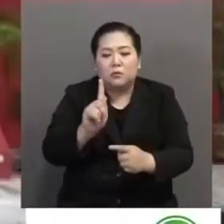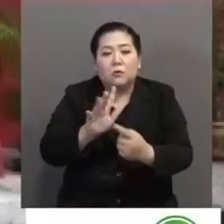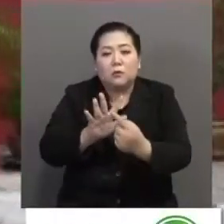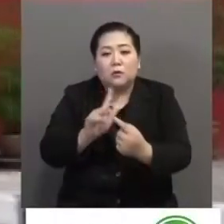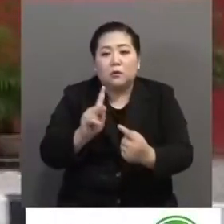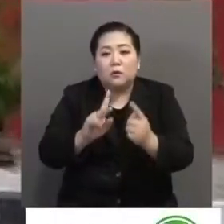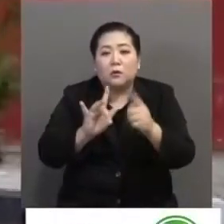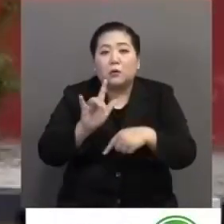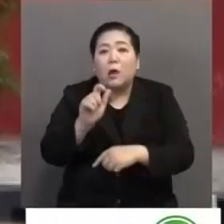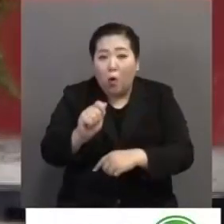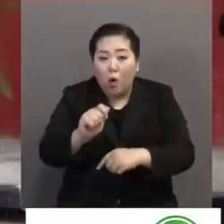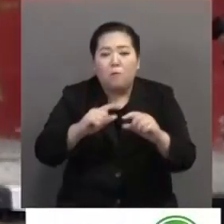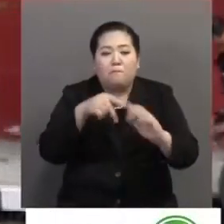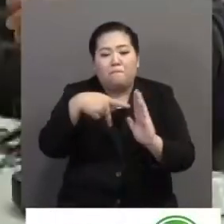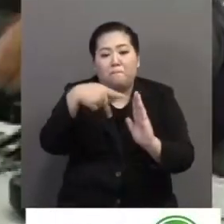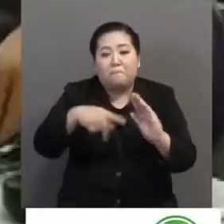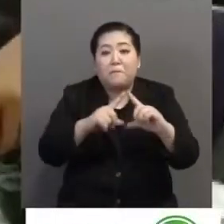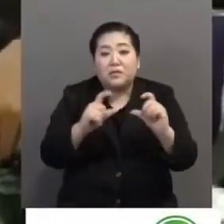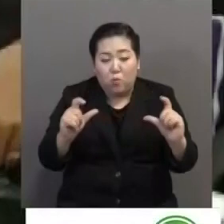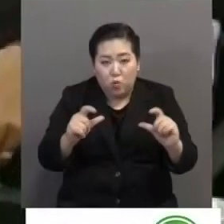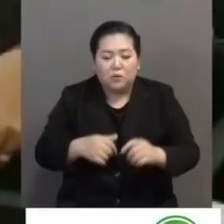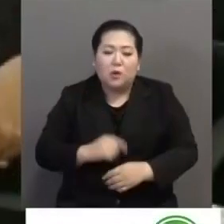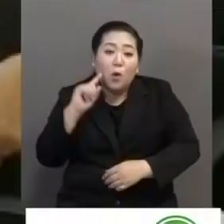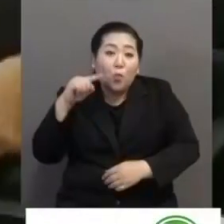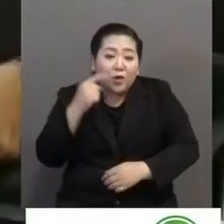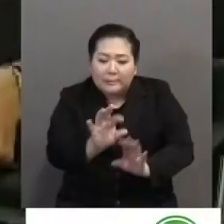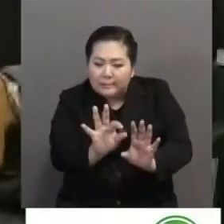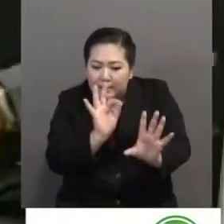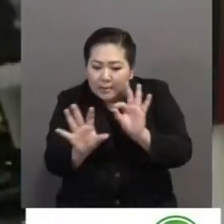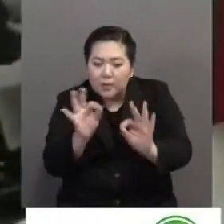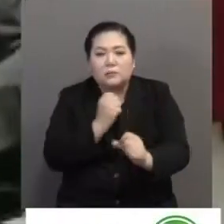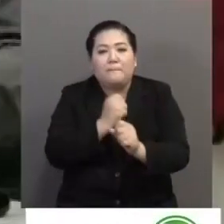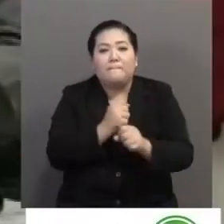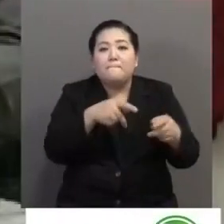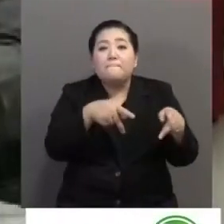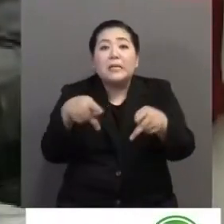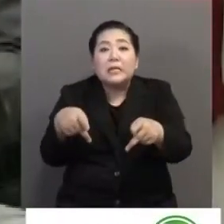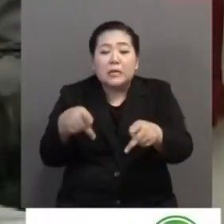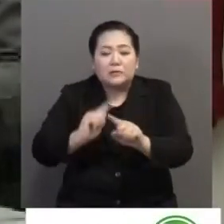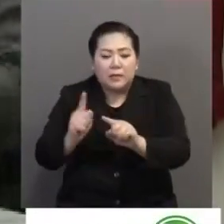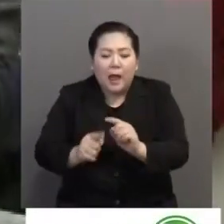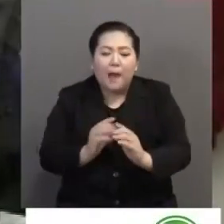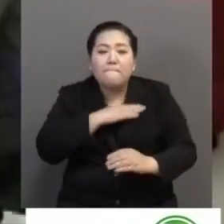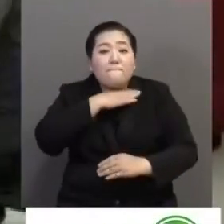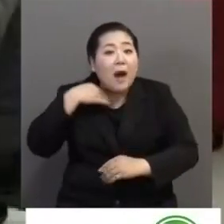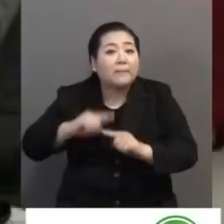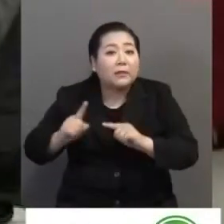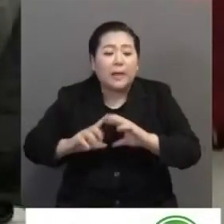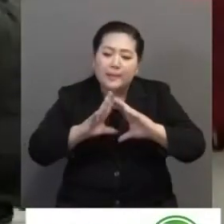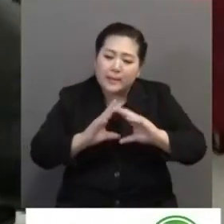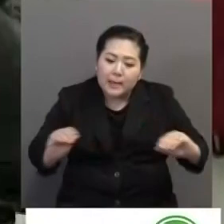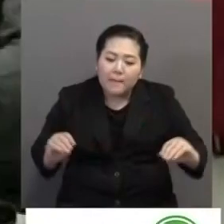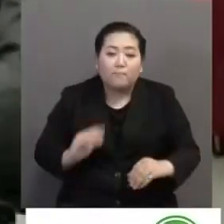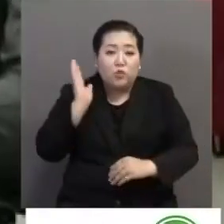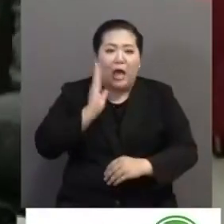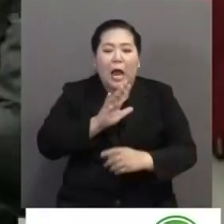าให้ฟังบอกว่ากลุ่มผู้หญิงที่ถูกคัดเลือกให้เข้าไปทำพิธีชำระบาปเนี่ยจะถูกนายเล่าย่างคนนี้ชักจูงให้มาทำพิธีตาม